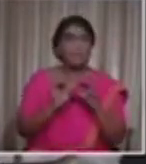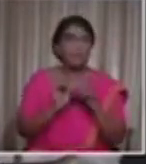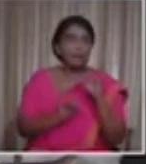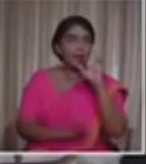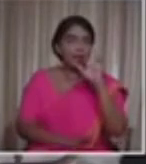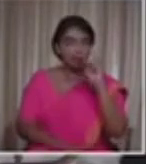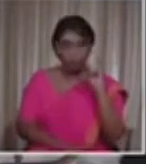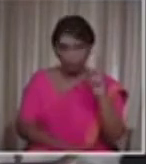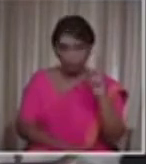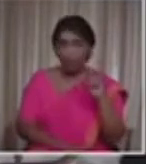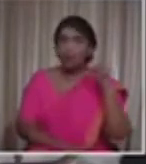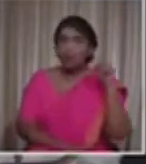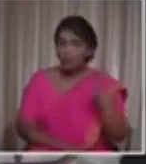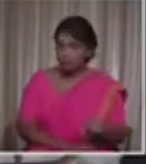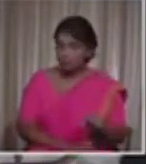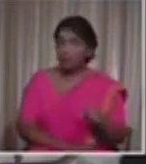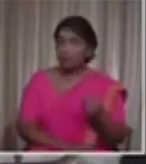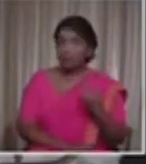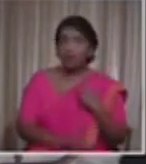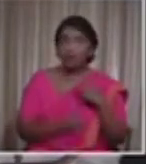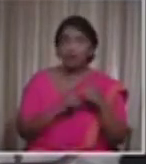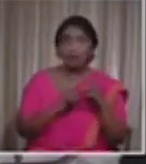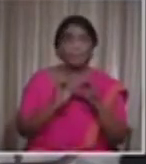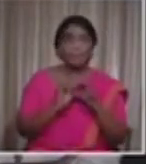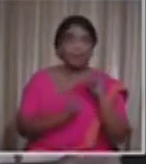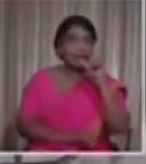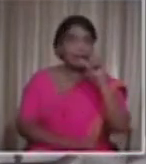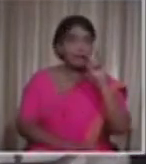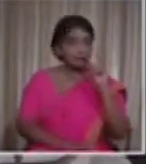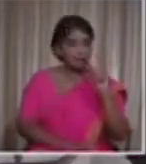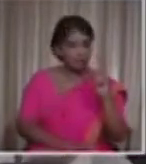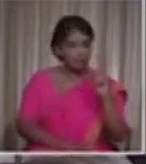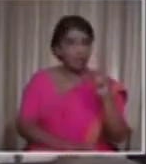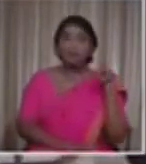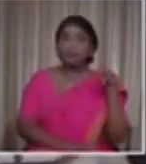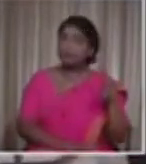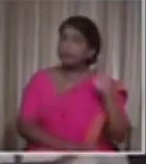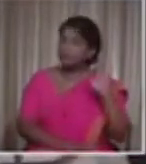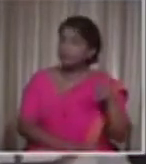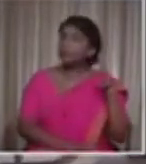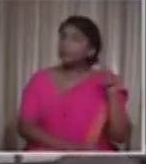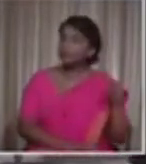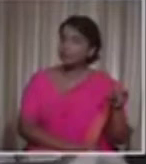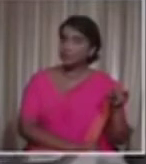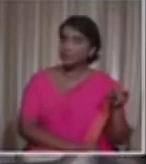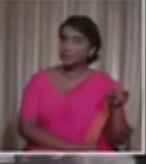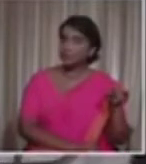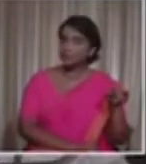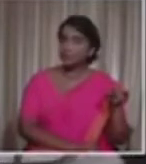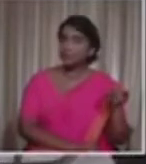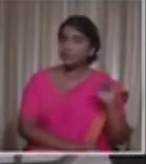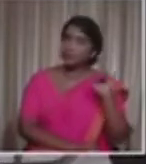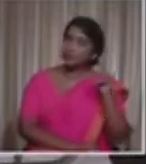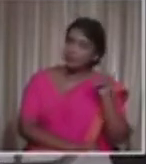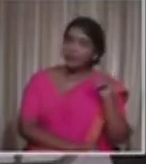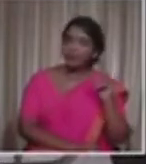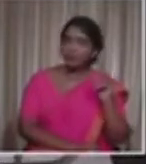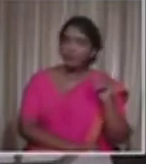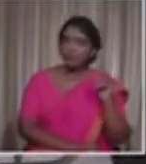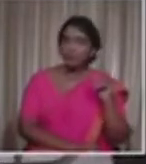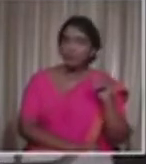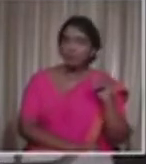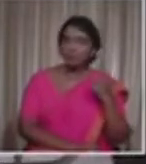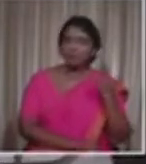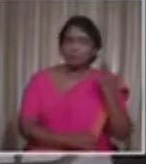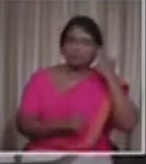93යි. අද අපි ඇවිල්ලා තියෙනවා ඩොලර් බිලියන 73ට. ඒත් අපි ඒ තියෙන්නේ සමහර විට අපි අන්ඔෆිෂල් රේට් එක